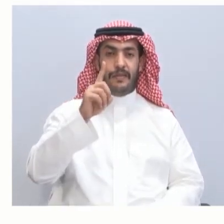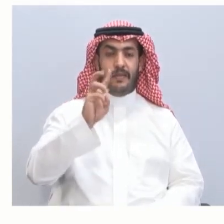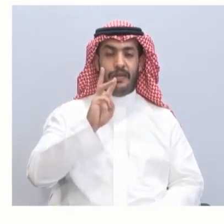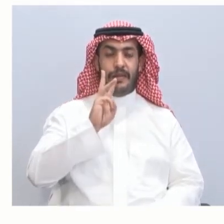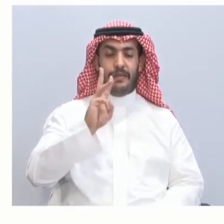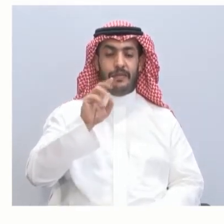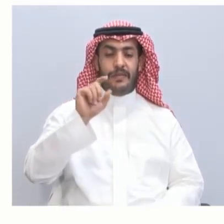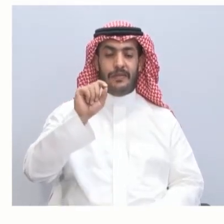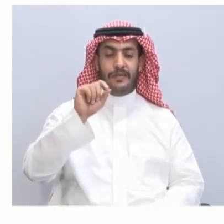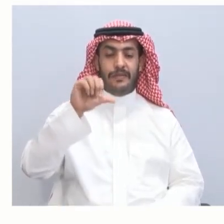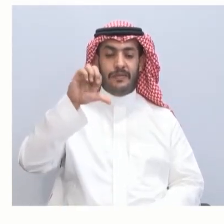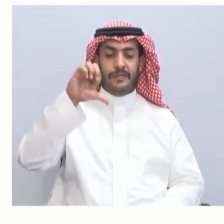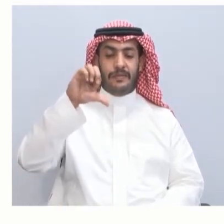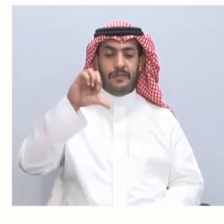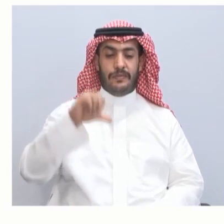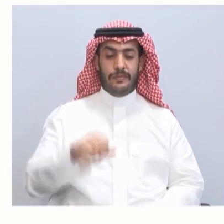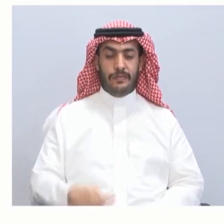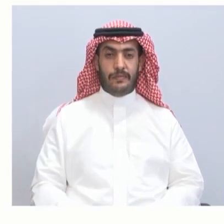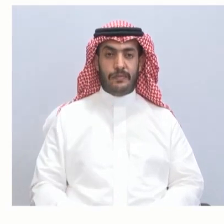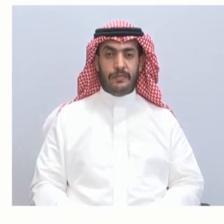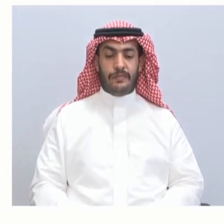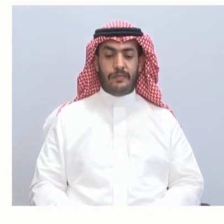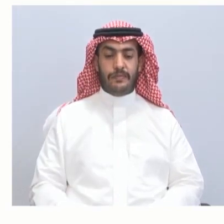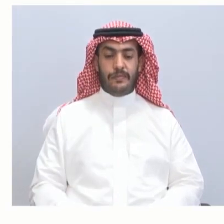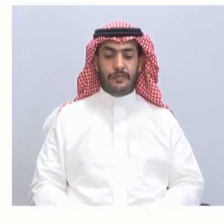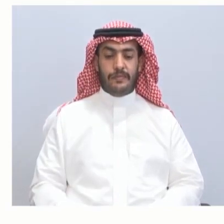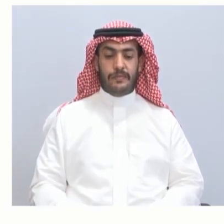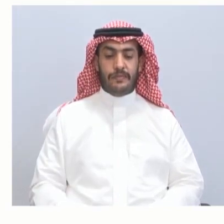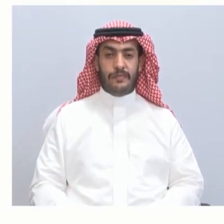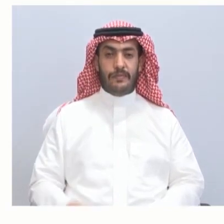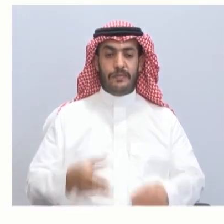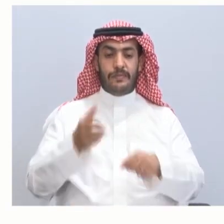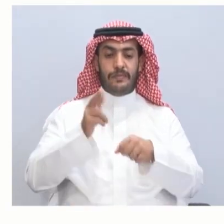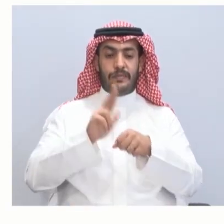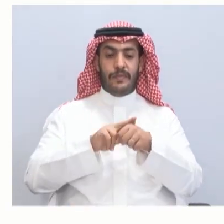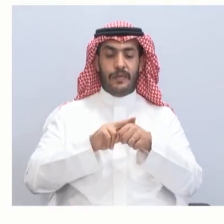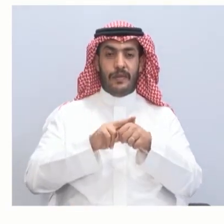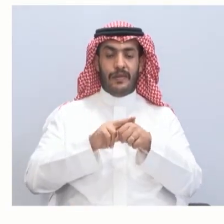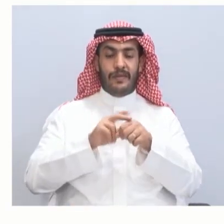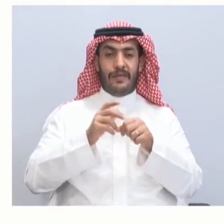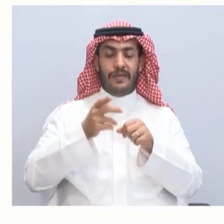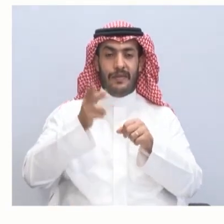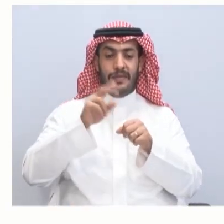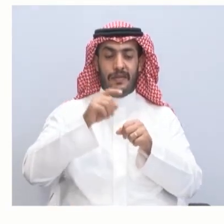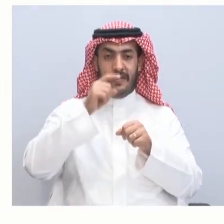1300 ممتازين و9 وعادت مره اخرى